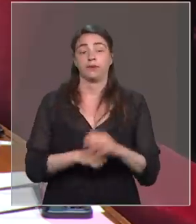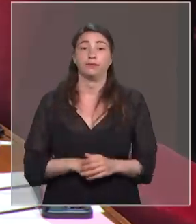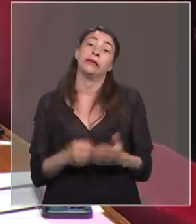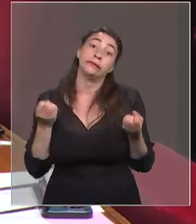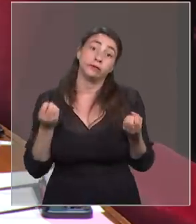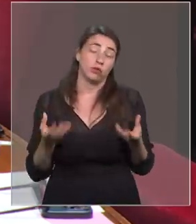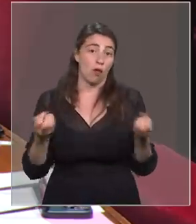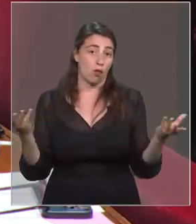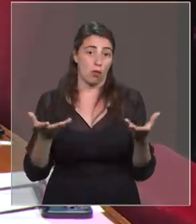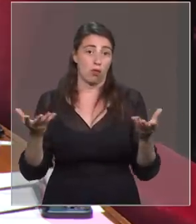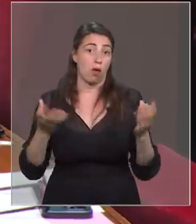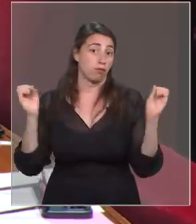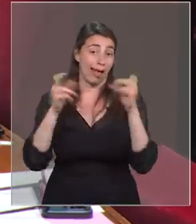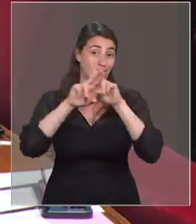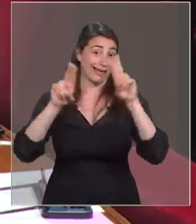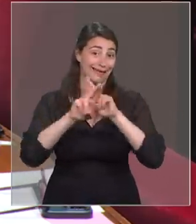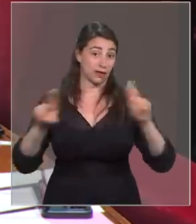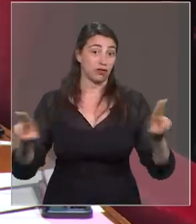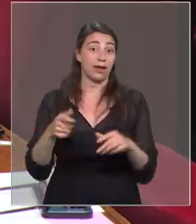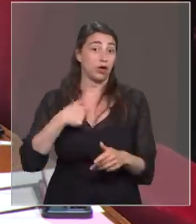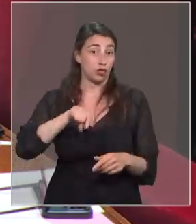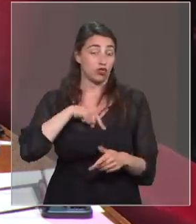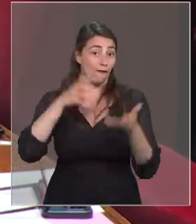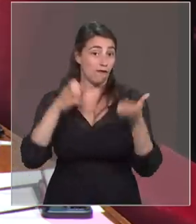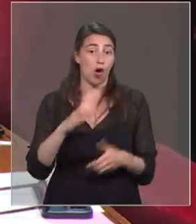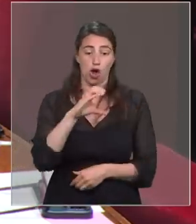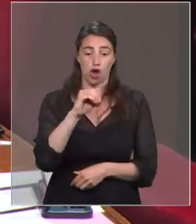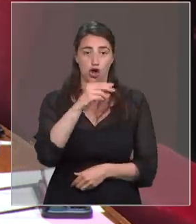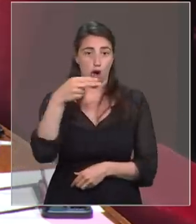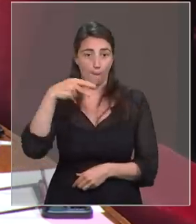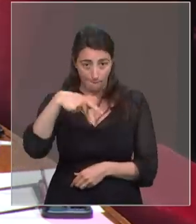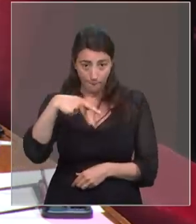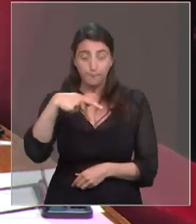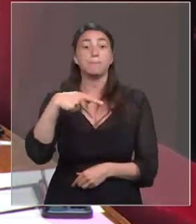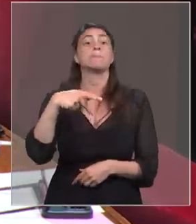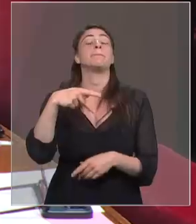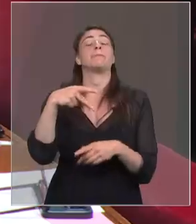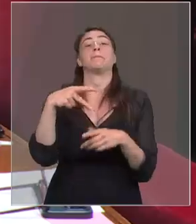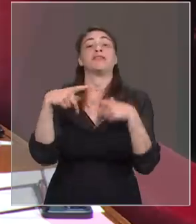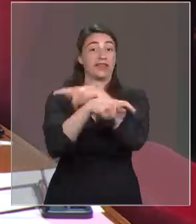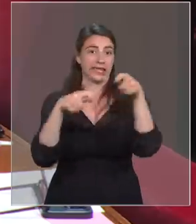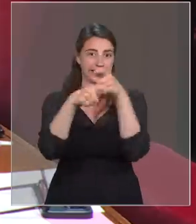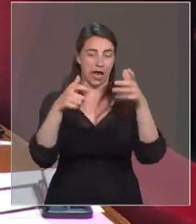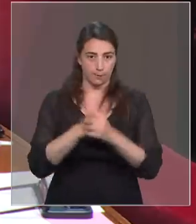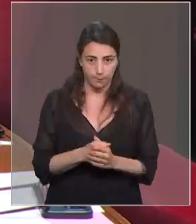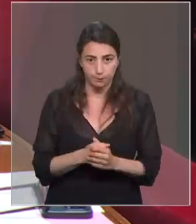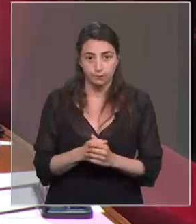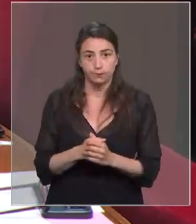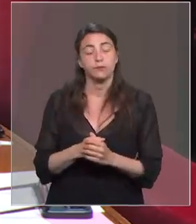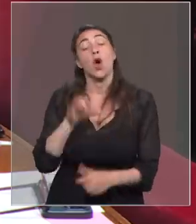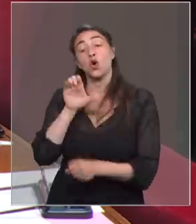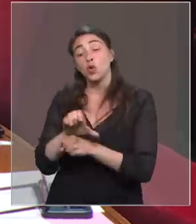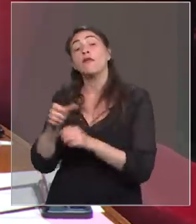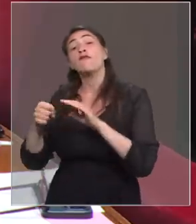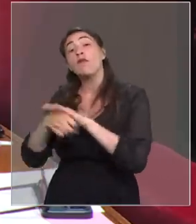international, nous voulons initier une COP fiscale sur le modèle de la COP climatique. Et puis contre la fraude sociale, nous agissons